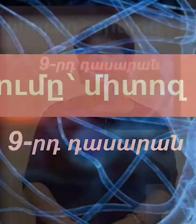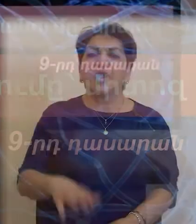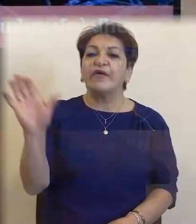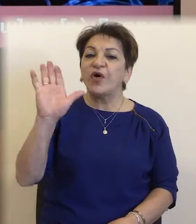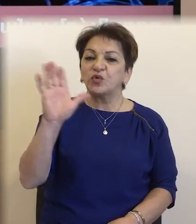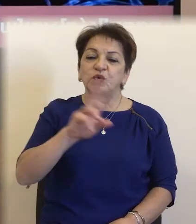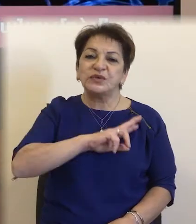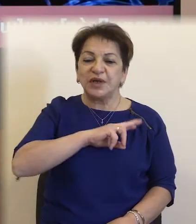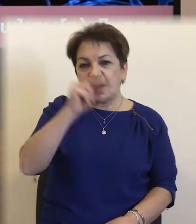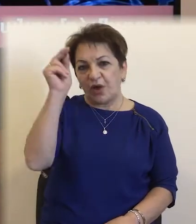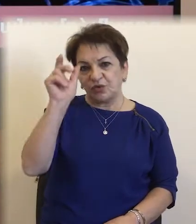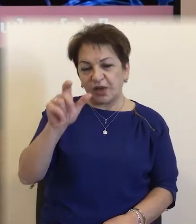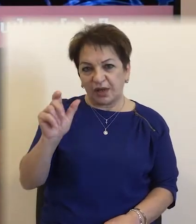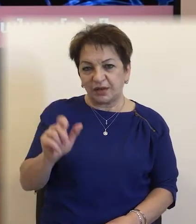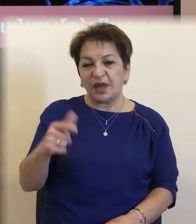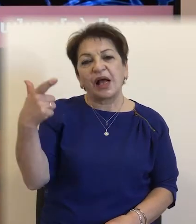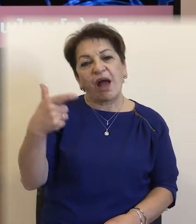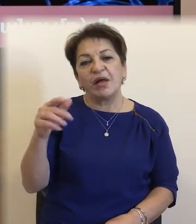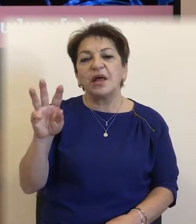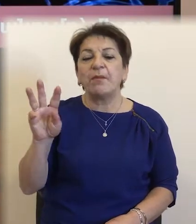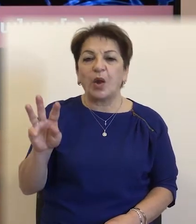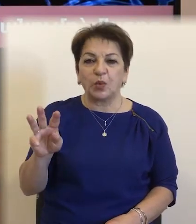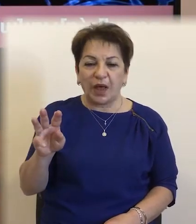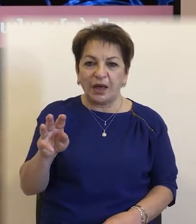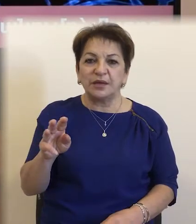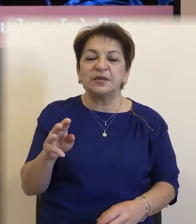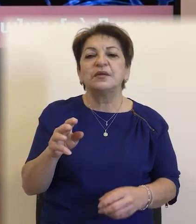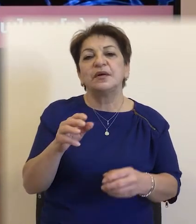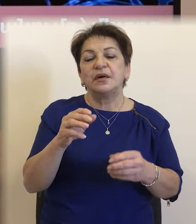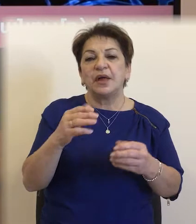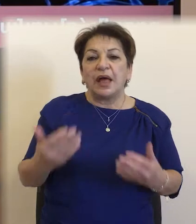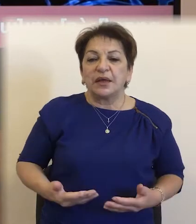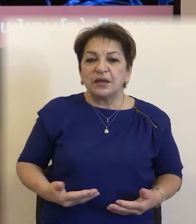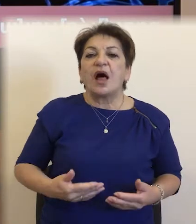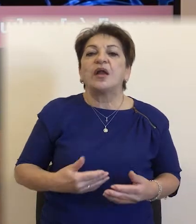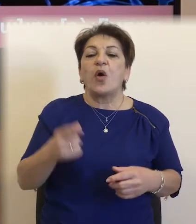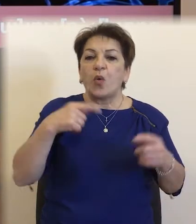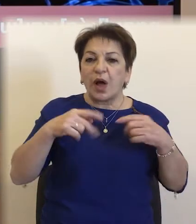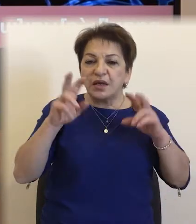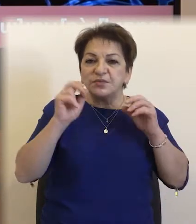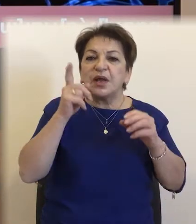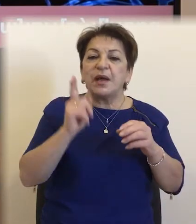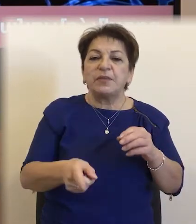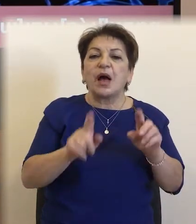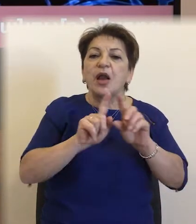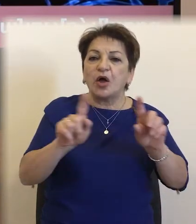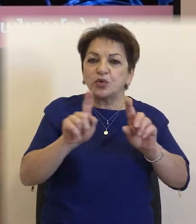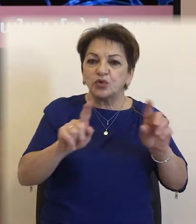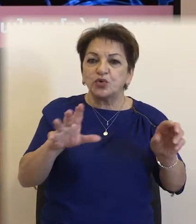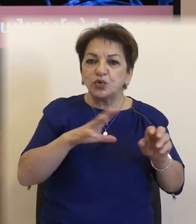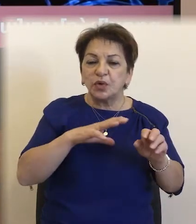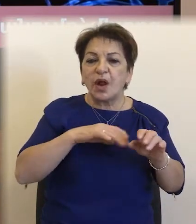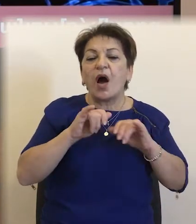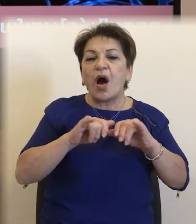Բողջին սիրելի աշակերտներ, ես գա անեմ անուկյանն եմ։ Կենթանի օրգանիզների հիմնական հատկություններից է